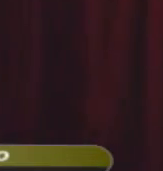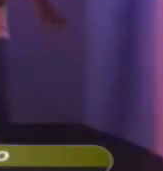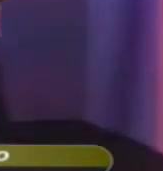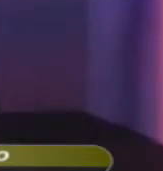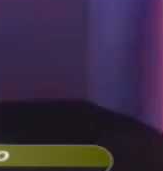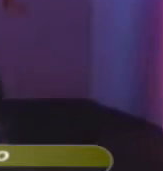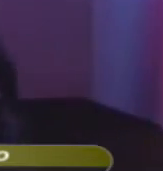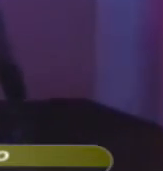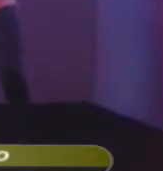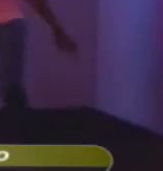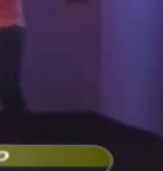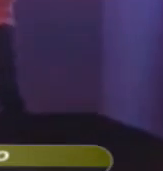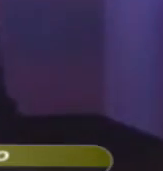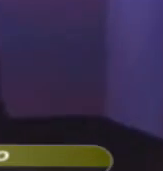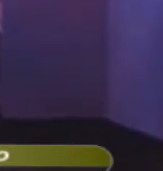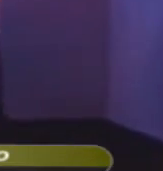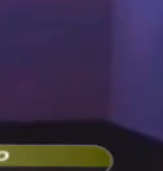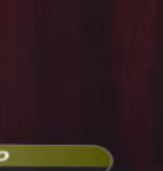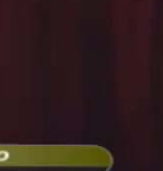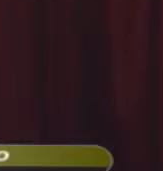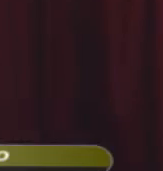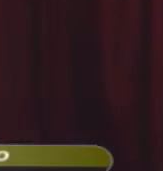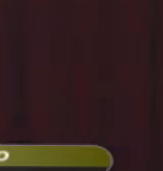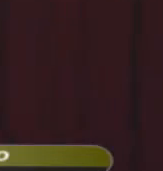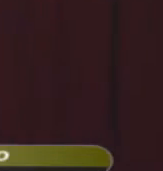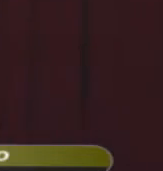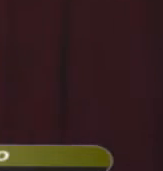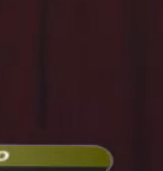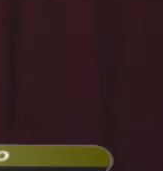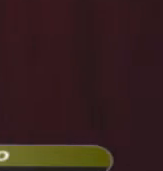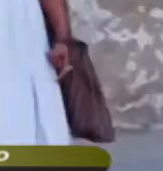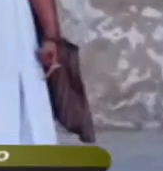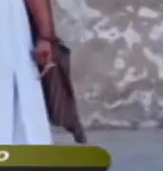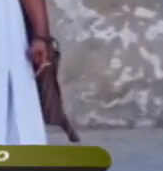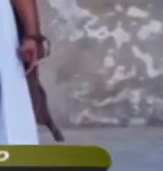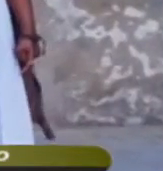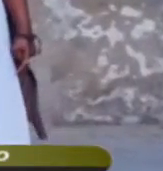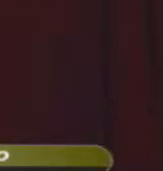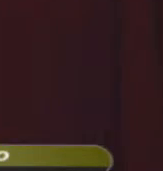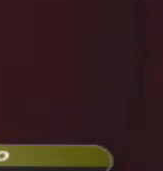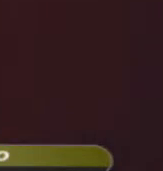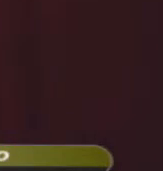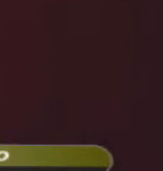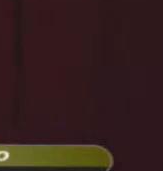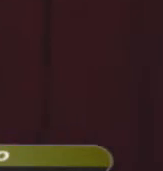kamelegea, mapenzi mazoea, ukininyima upendo